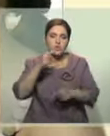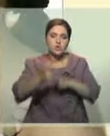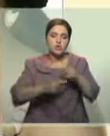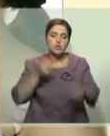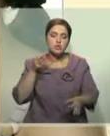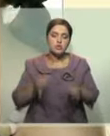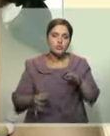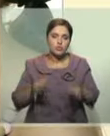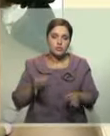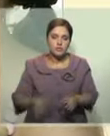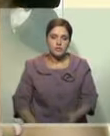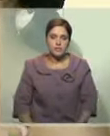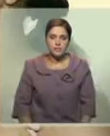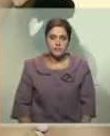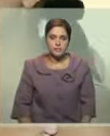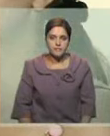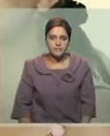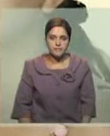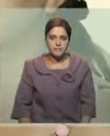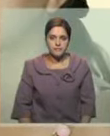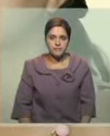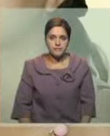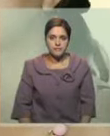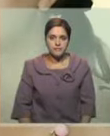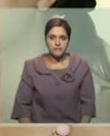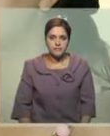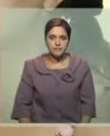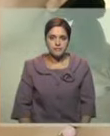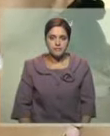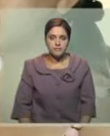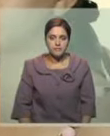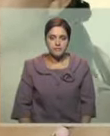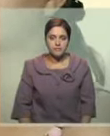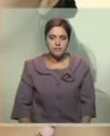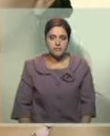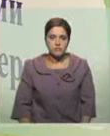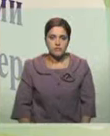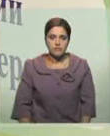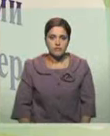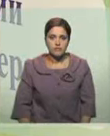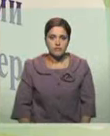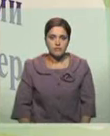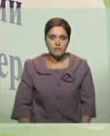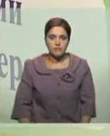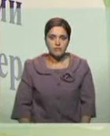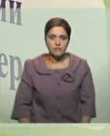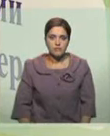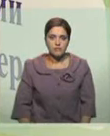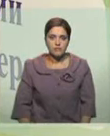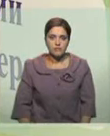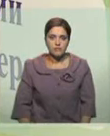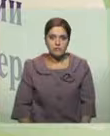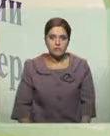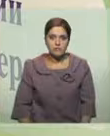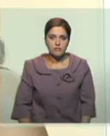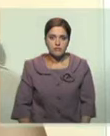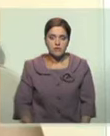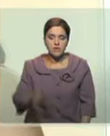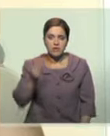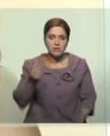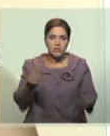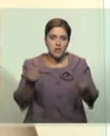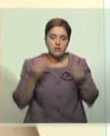То, что предлагают юристы фирмы, это несопоставимо с тем, чего лишился ребенок. Они говорят, в дальнейшем мы тоже будем ребенку помогать.